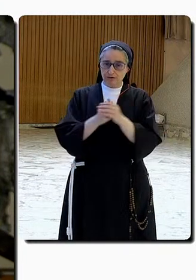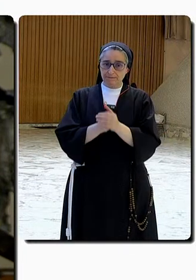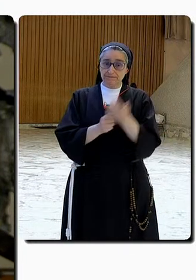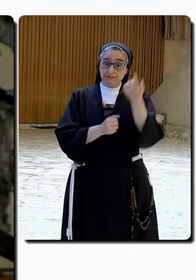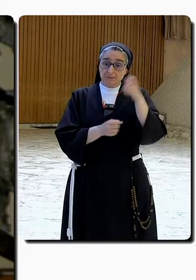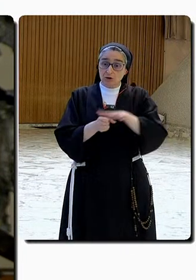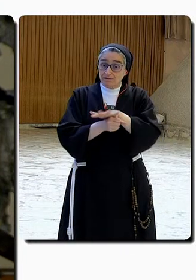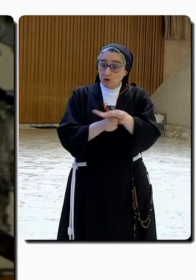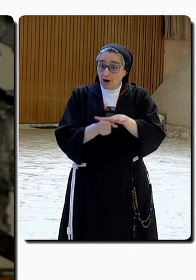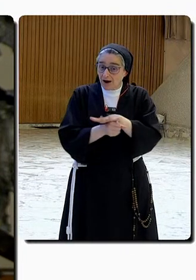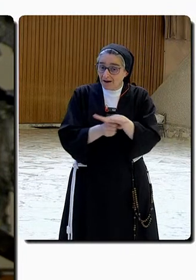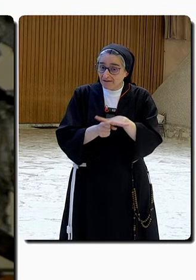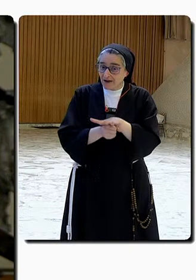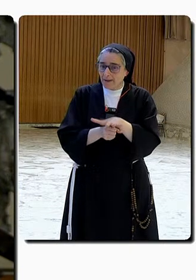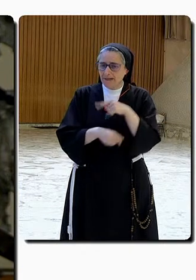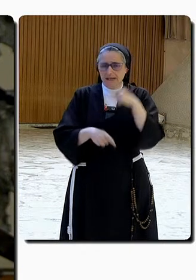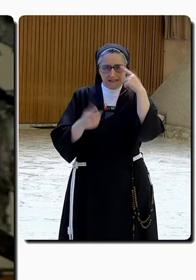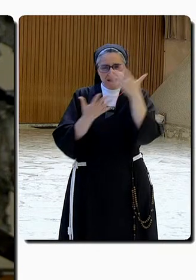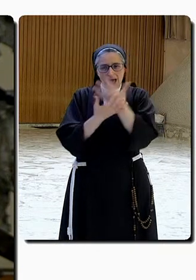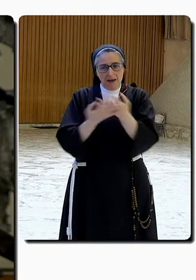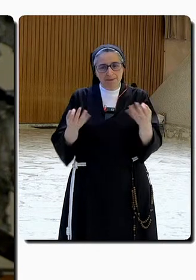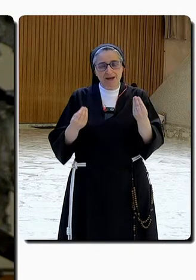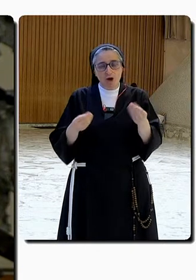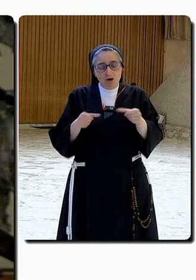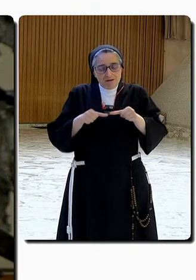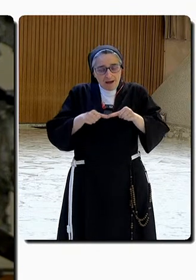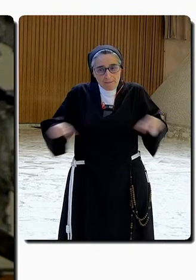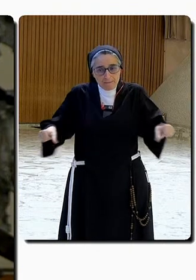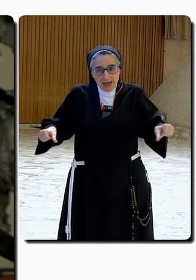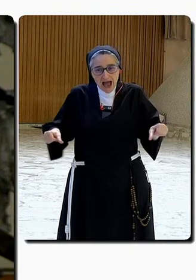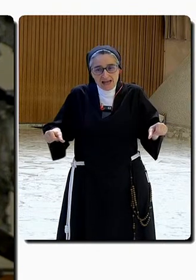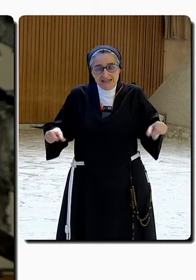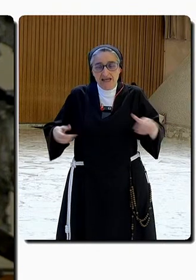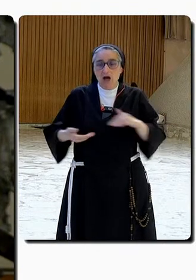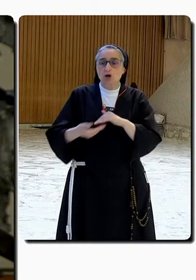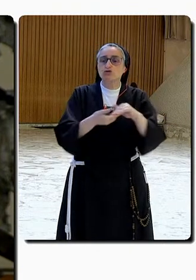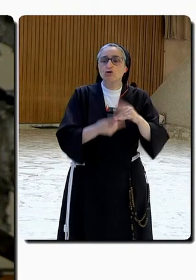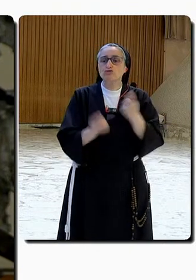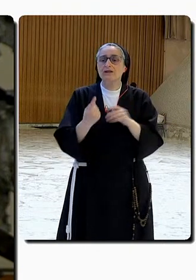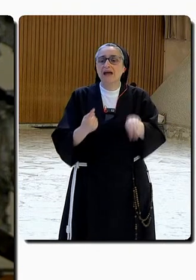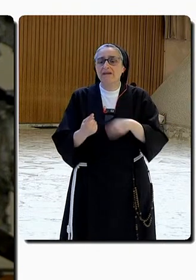perché la famiglia è, come sappiamo, il fondamento di ogni società.